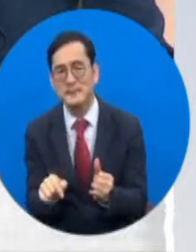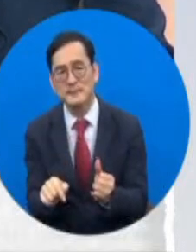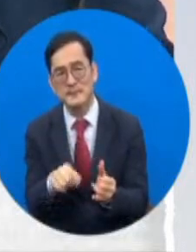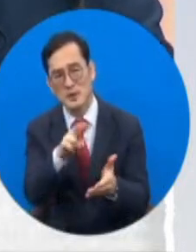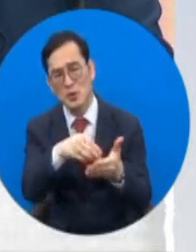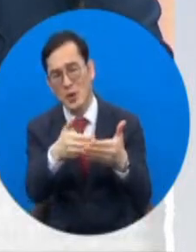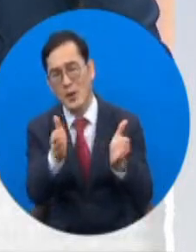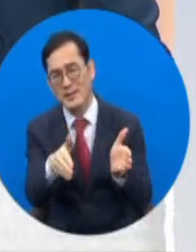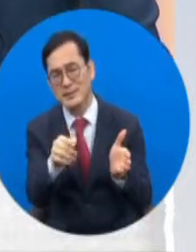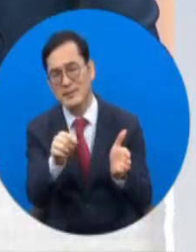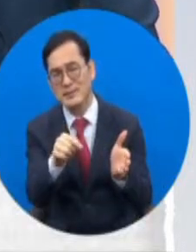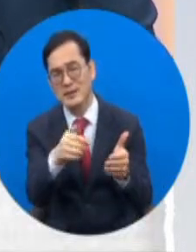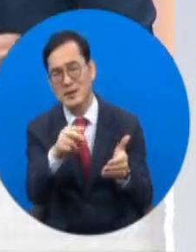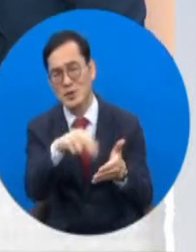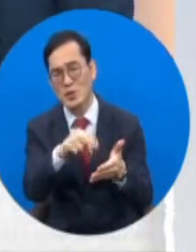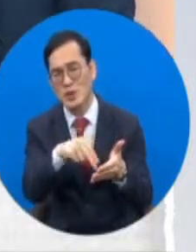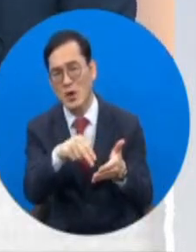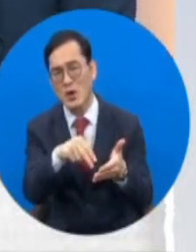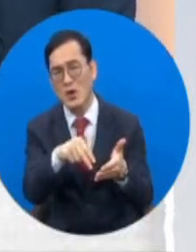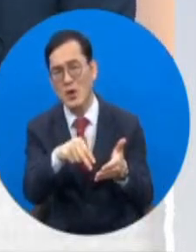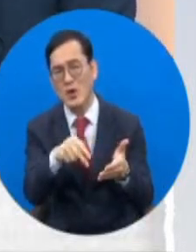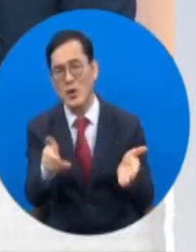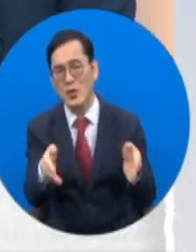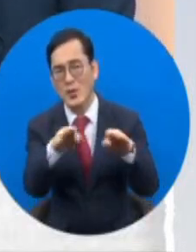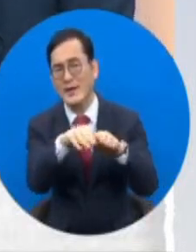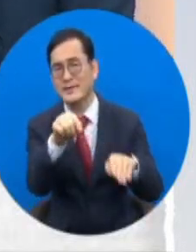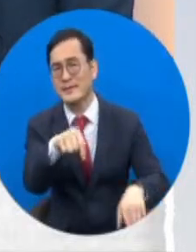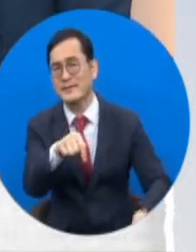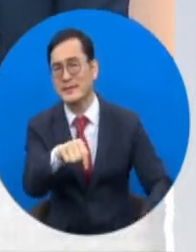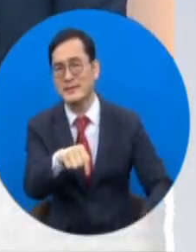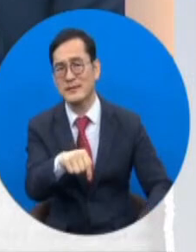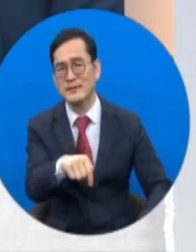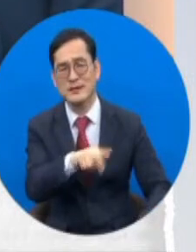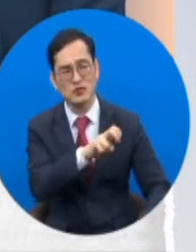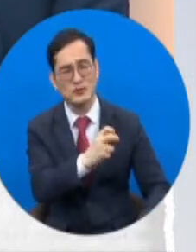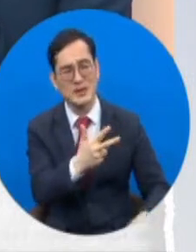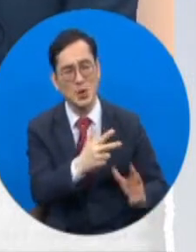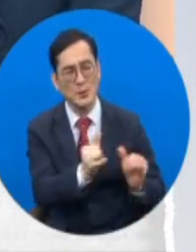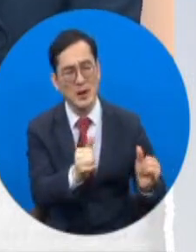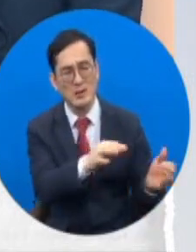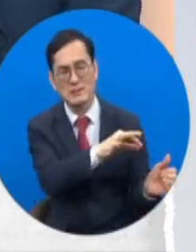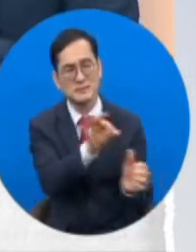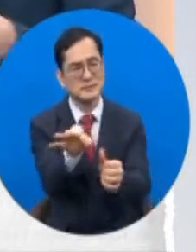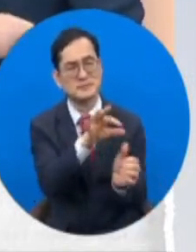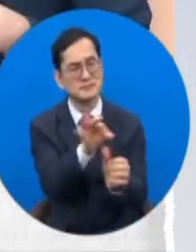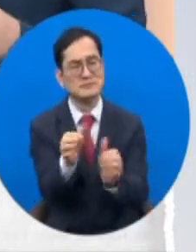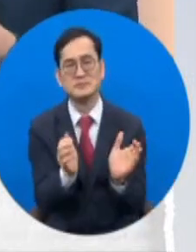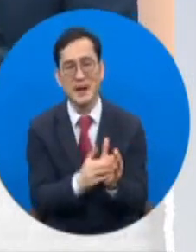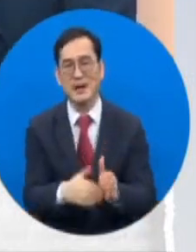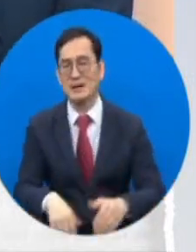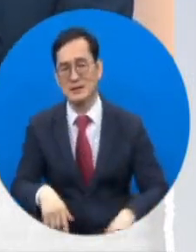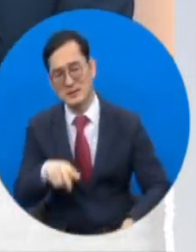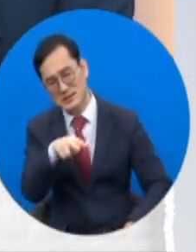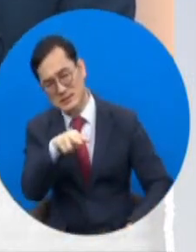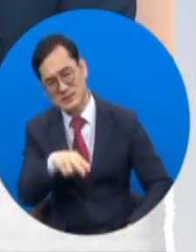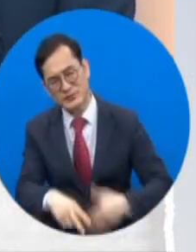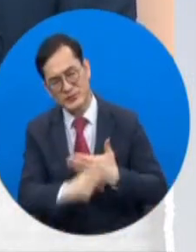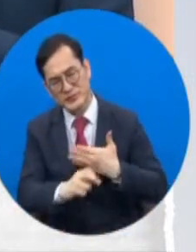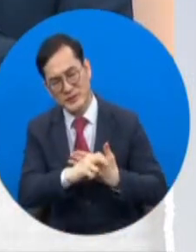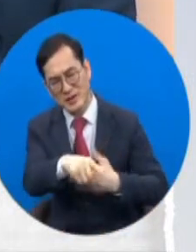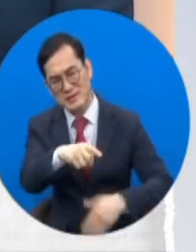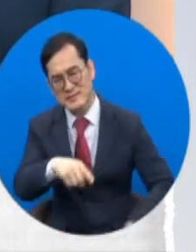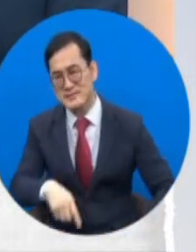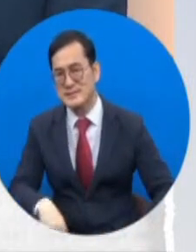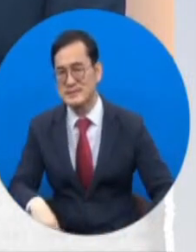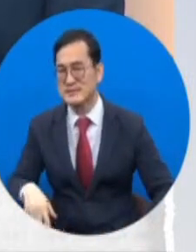서현도서관 등의 산하 기관에 캠프 사람 27명을 채용했다고 이런 식으로 이제 고발이 들어가니까 이 사건에 대해서 수사가 시작되었고 이미